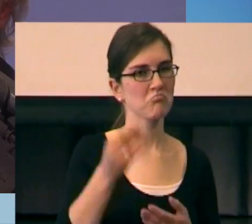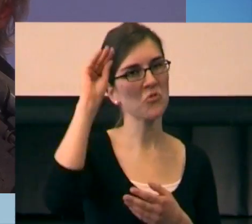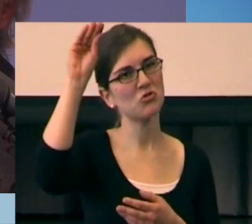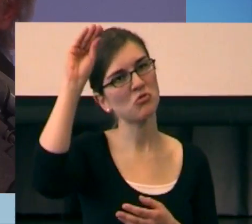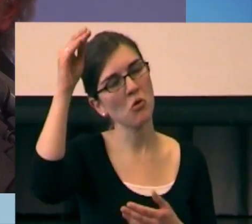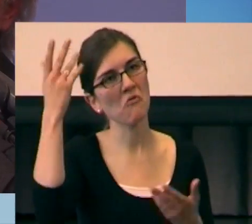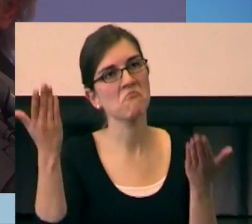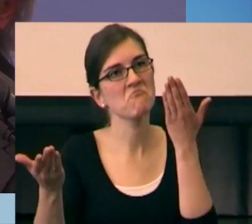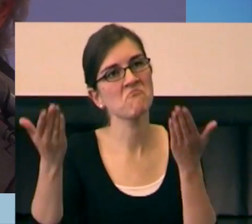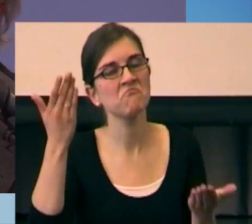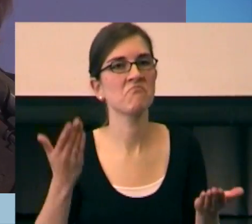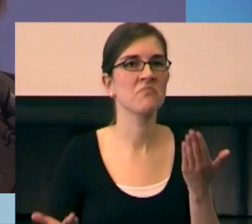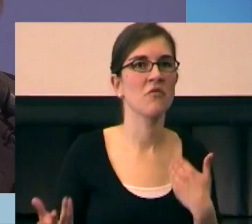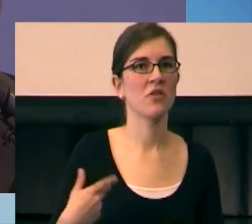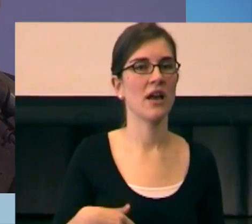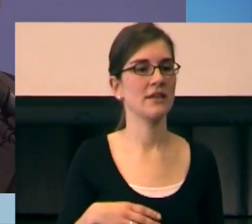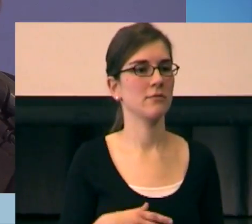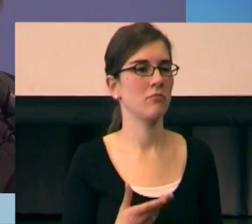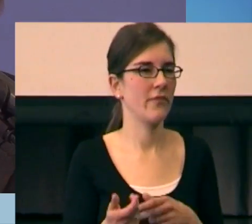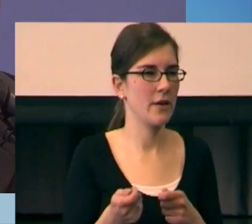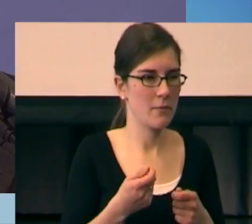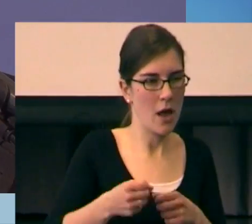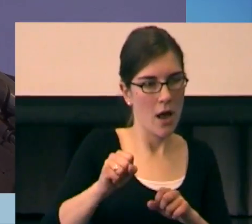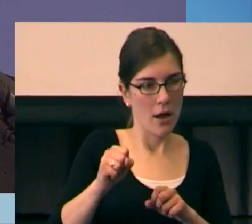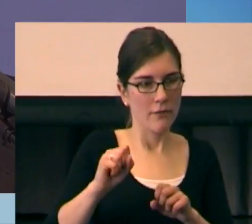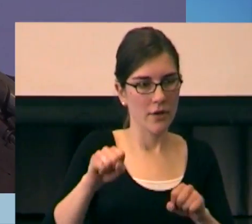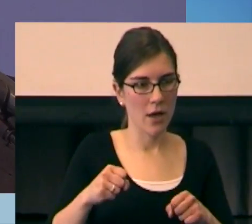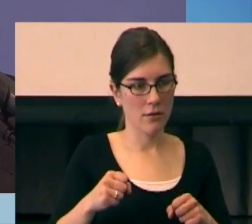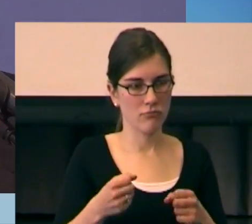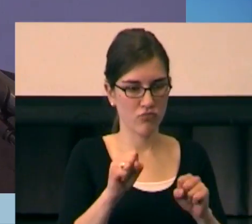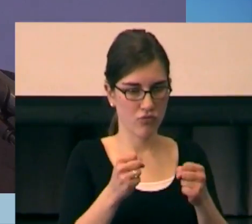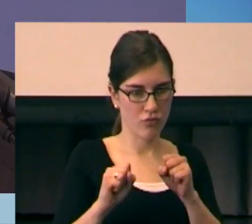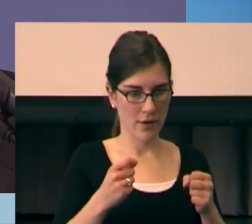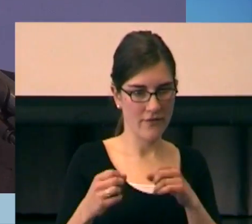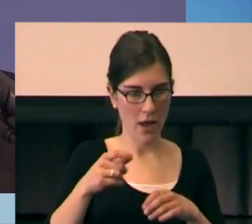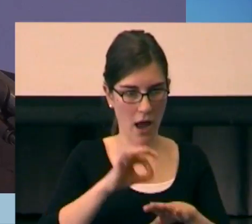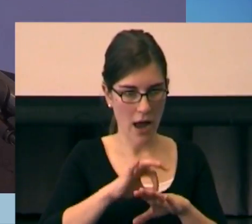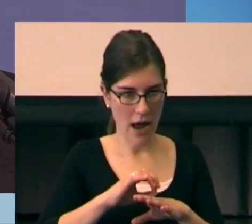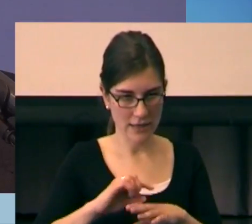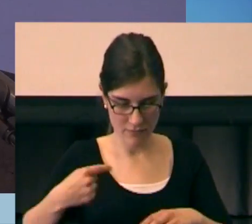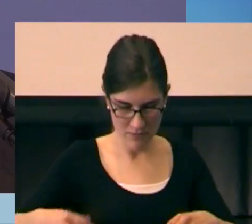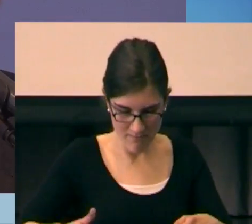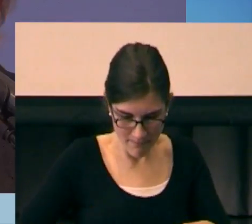vielleicht sein, dass wir kernspinnengesteuert eine Biopsie entnehmen können, viel gezielter.